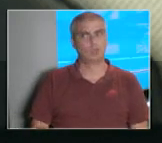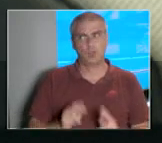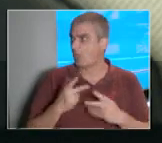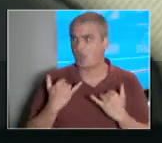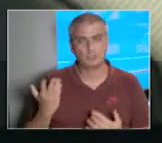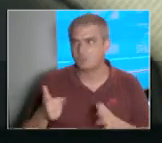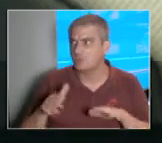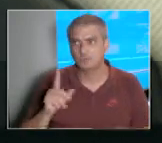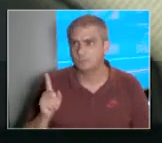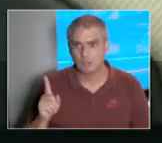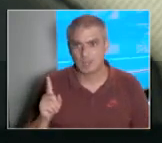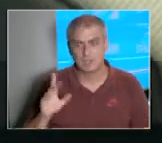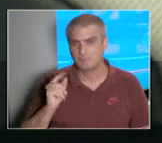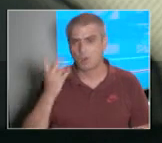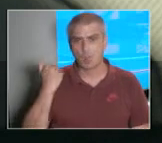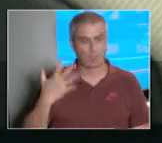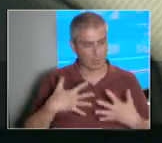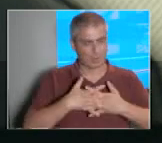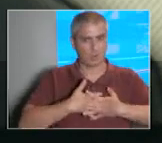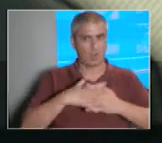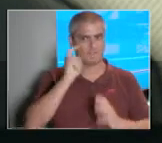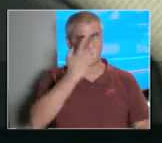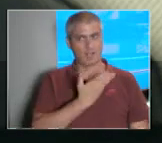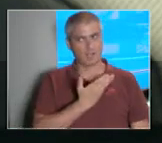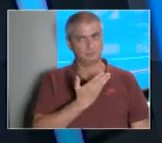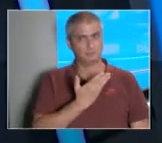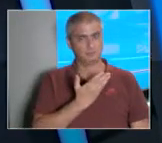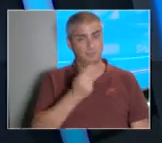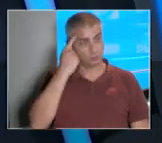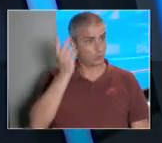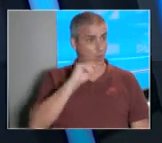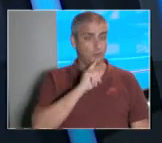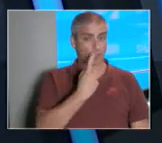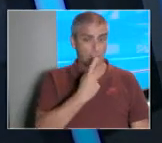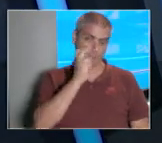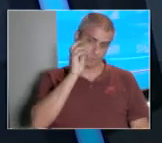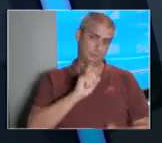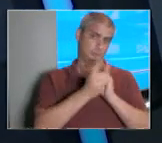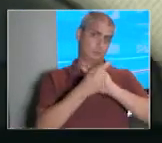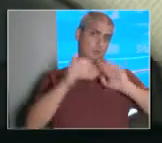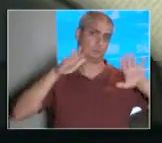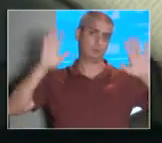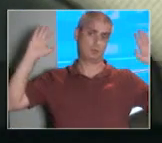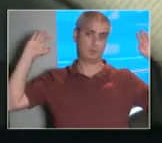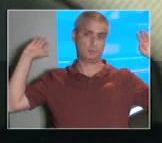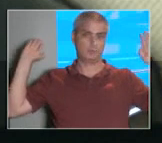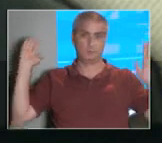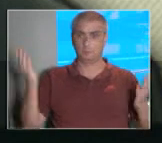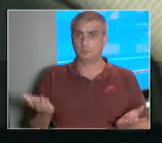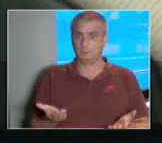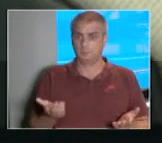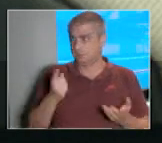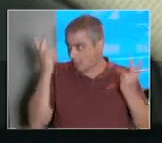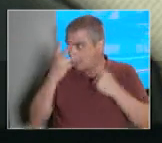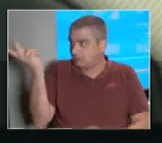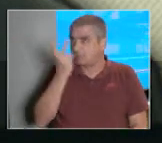להיות עכשיו ראש ממשלה, אם הוא לא היה חובר לגנץ. רגע, אז מבחינתך, בעוד שנה, גנץ צריך להיות ראש ממשלה. שנה פלא. אלא אם כן, נתניהו יביא